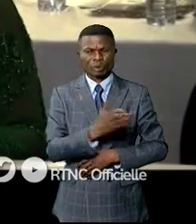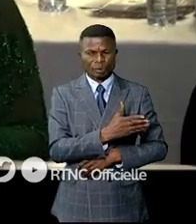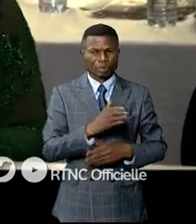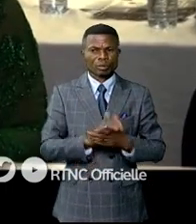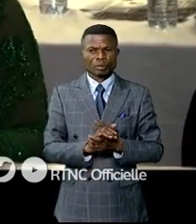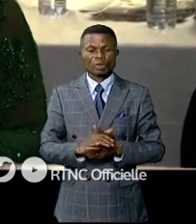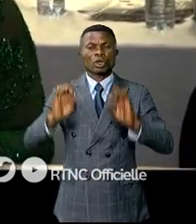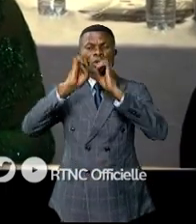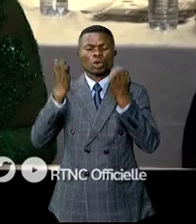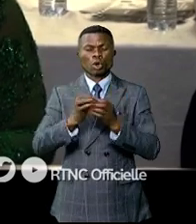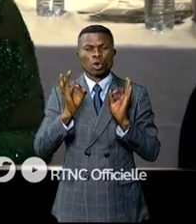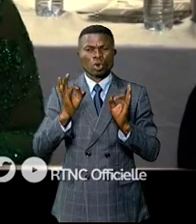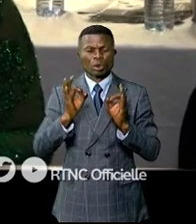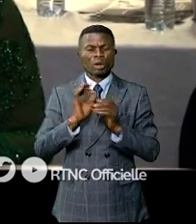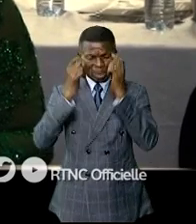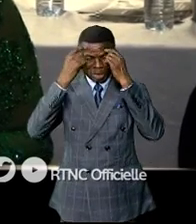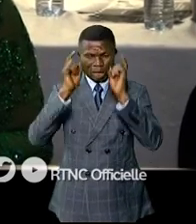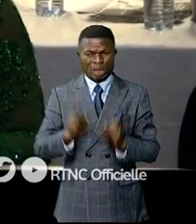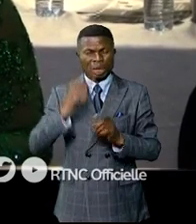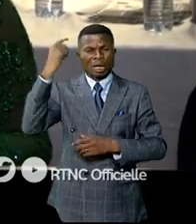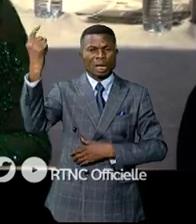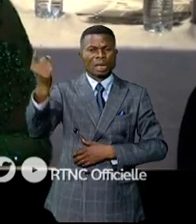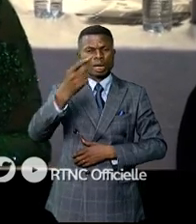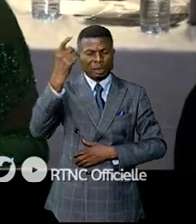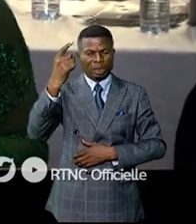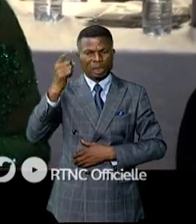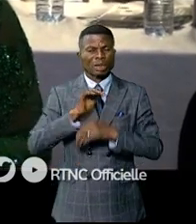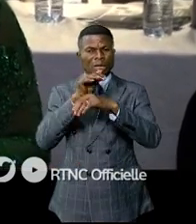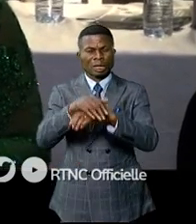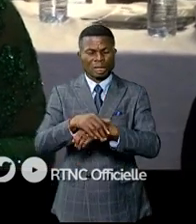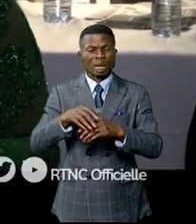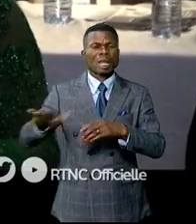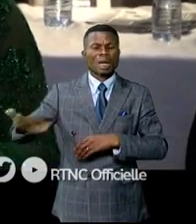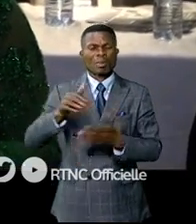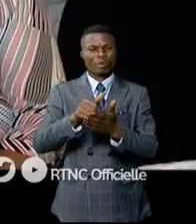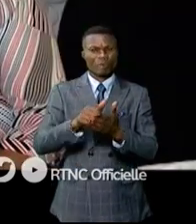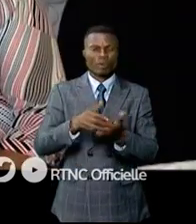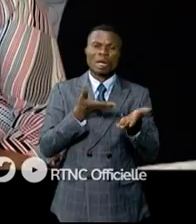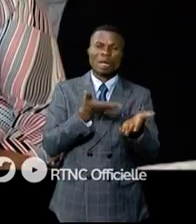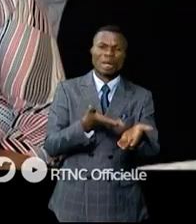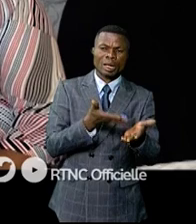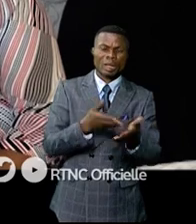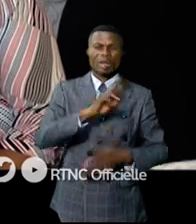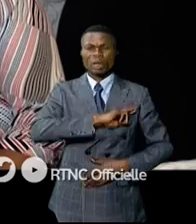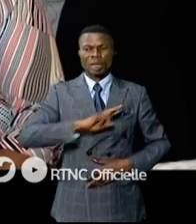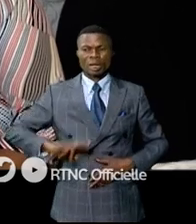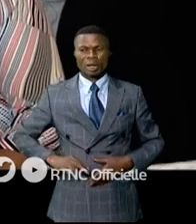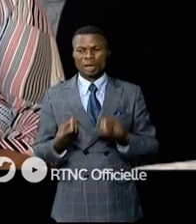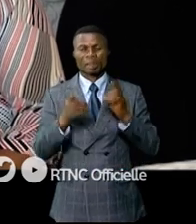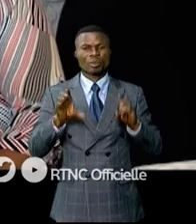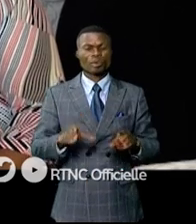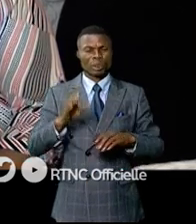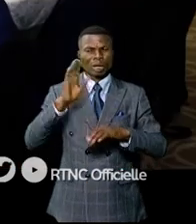Deal, cette nouvelle donne pour l'engagement international dans les États fragiles permettra à la RDC d'atteindre